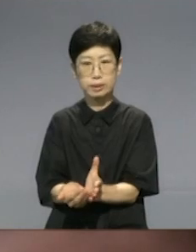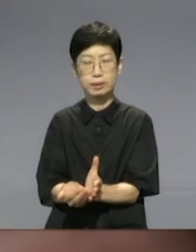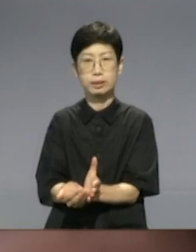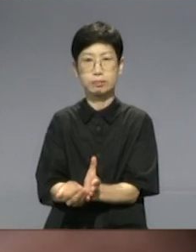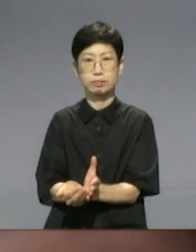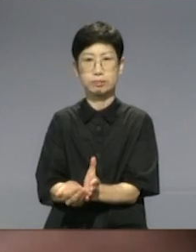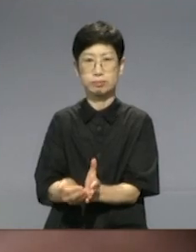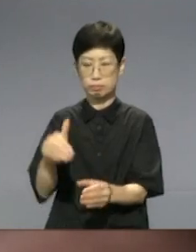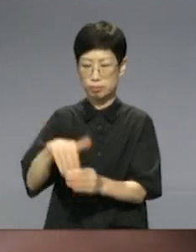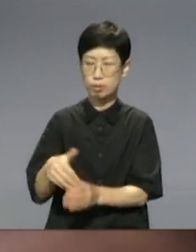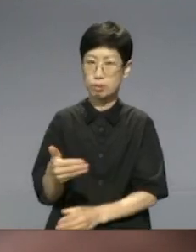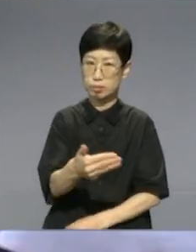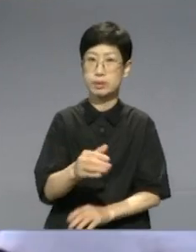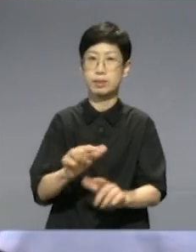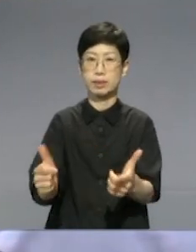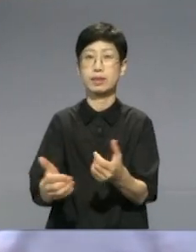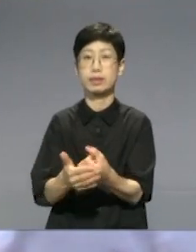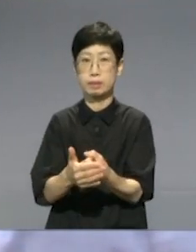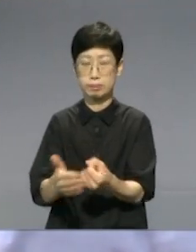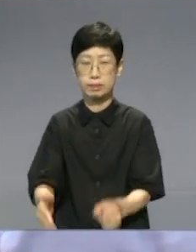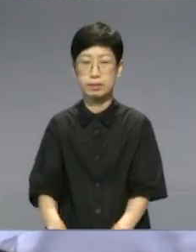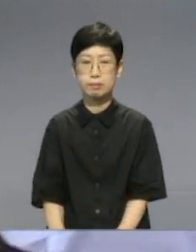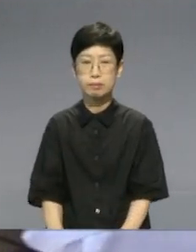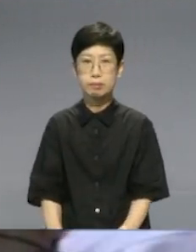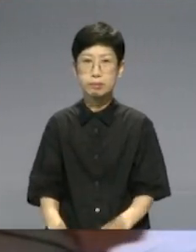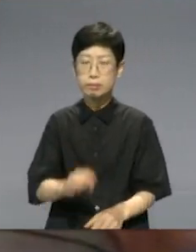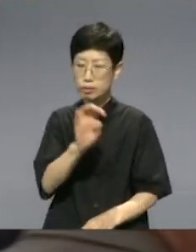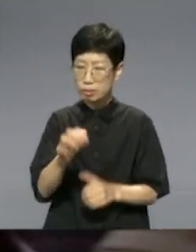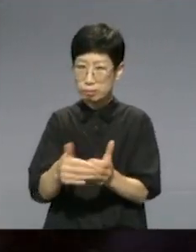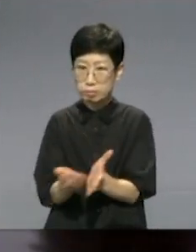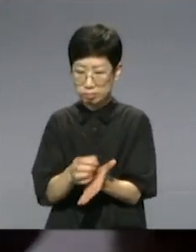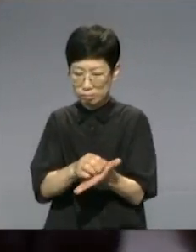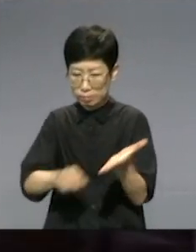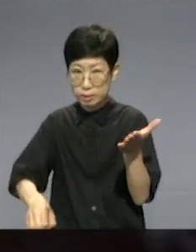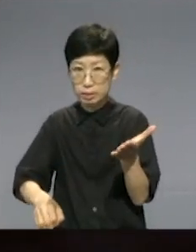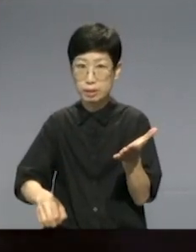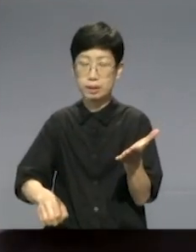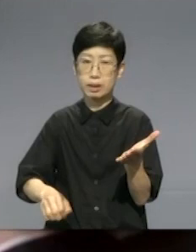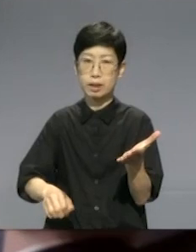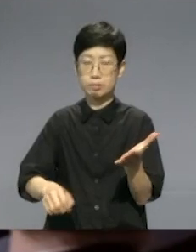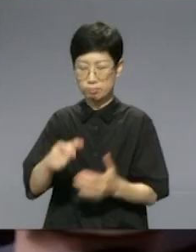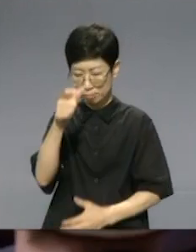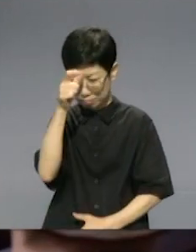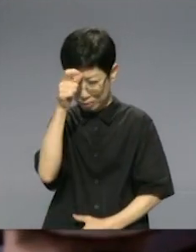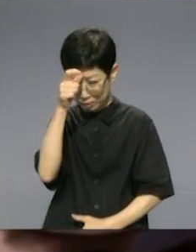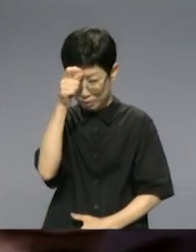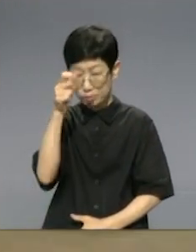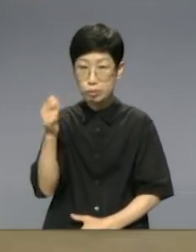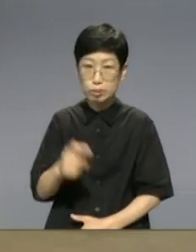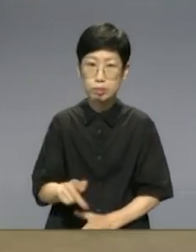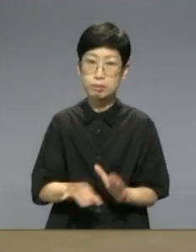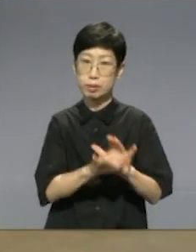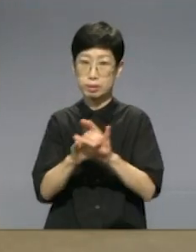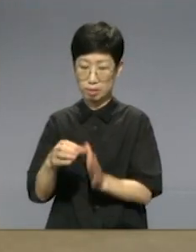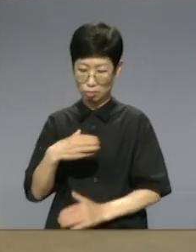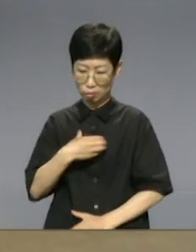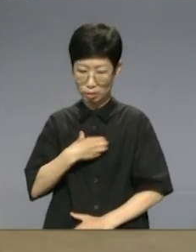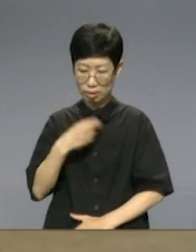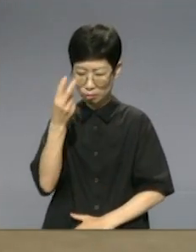큽니다. 보수당은 브렉시트를 밀어붙였고 팬데믹 위기는 제대로 관리하지